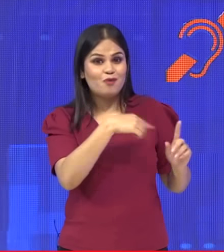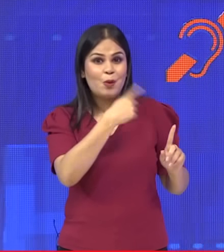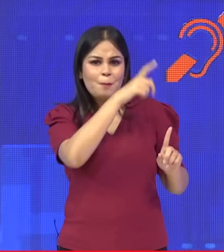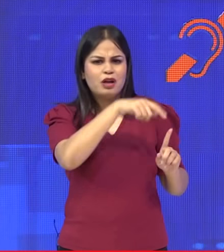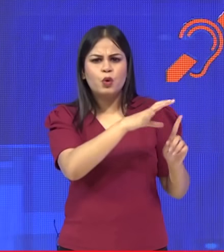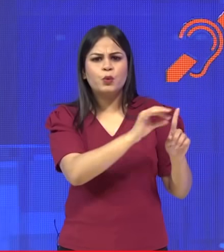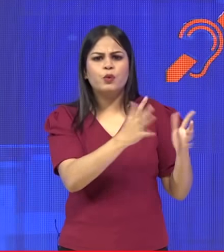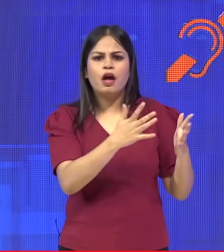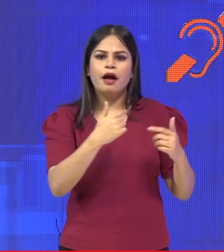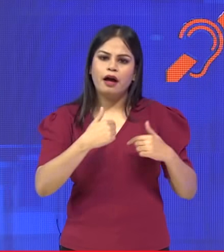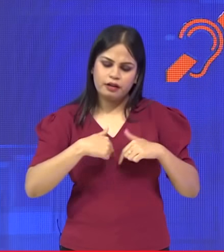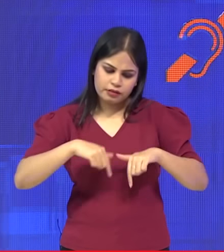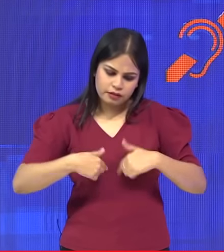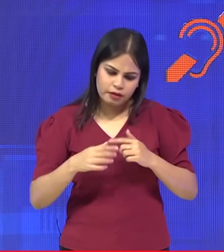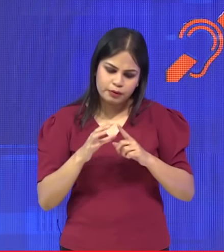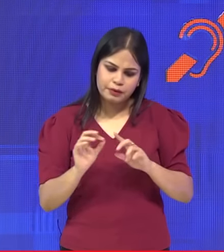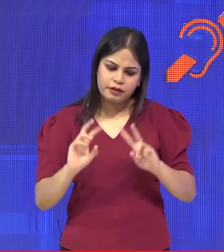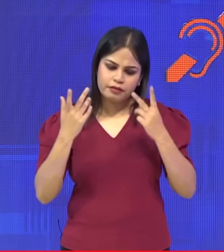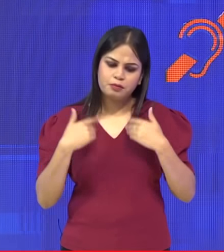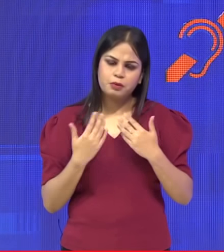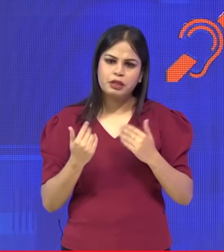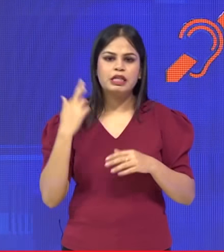अपनी अपना कम कर देंगे